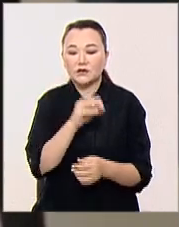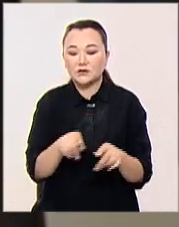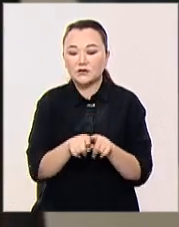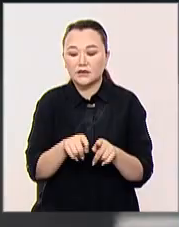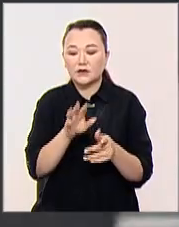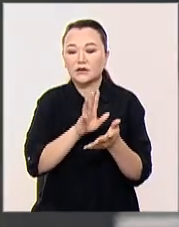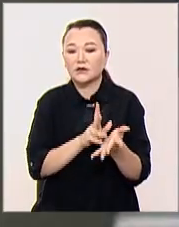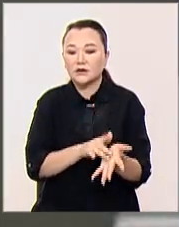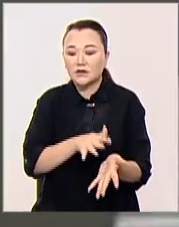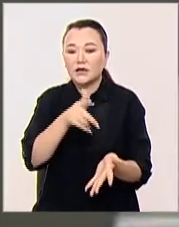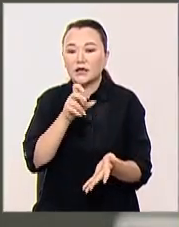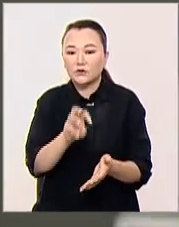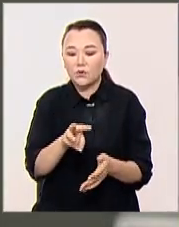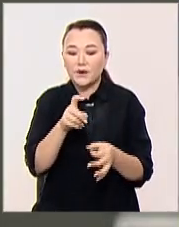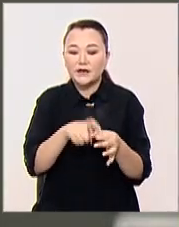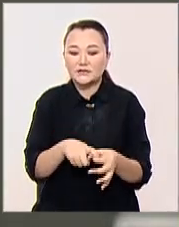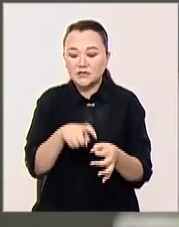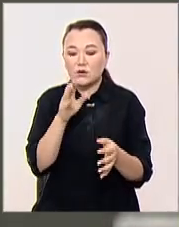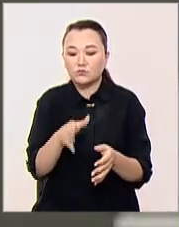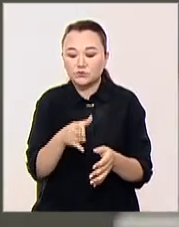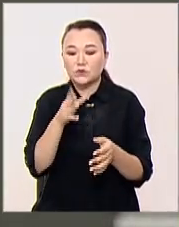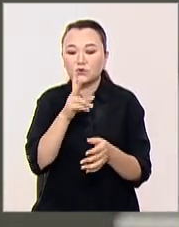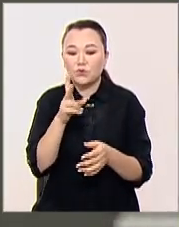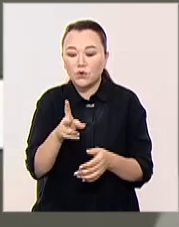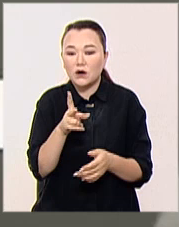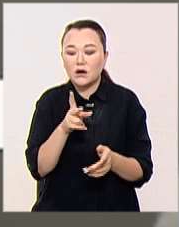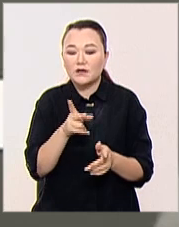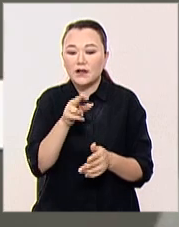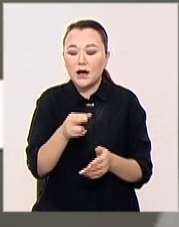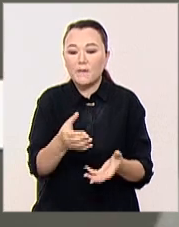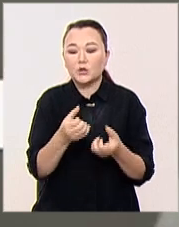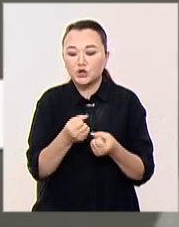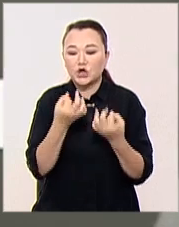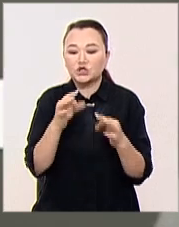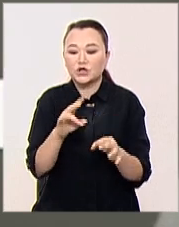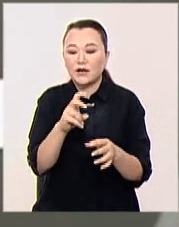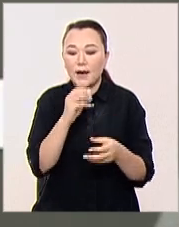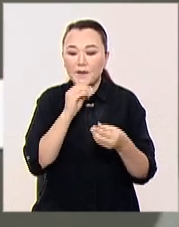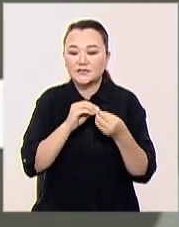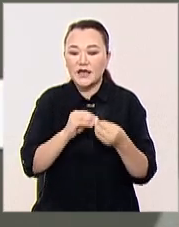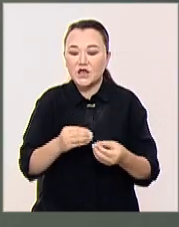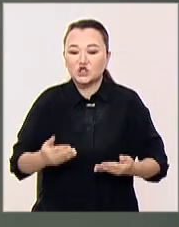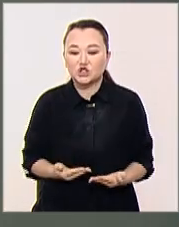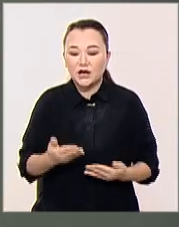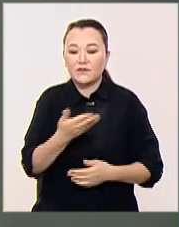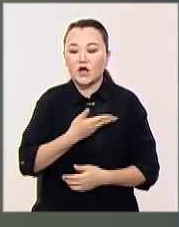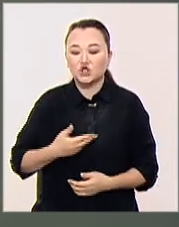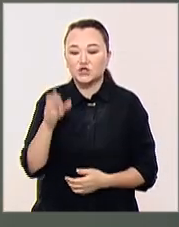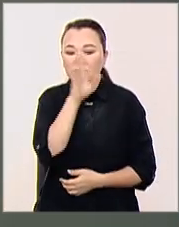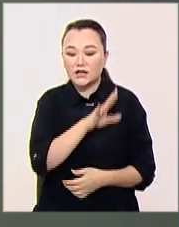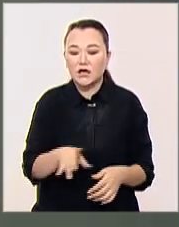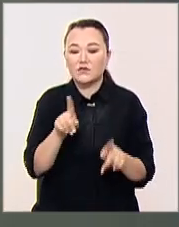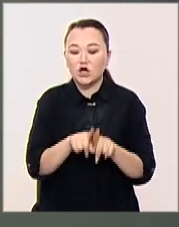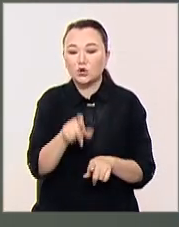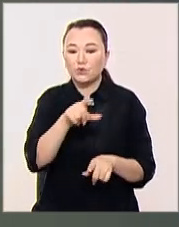редактилоскопическое иденумной регистрации будут подвержены обратившиеся для получения разрешения на постоянное проживание в нашей стране а также